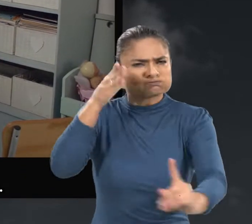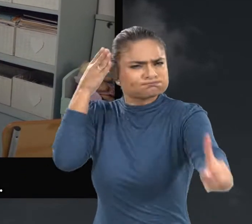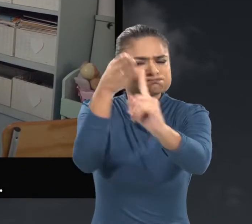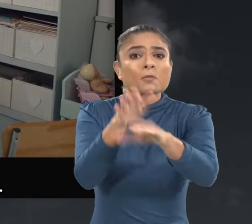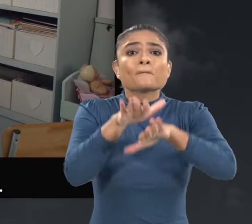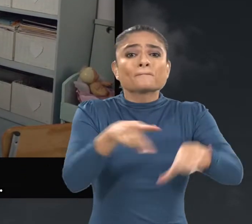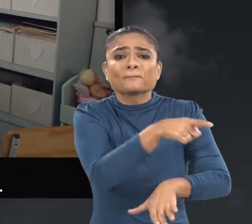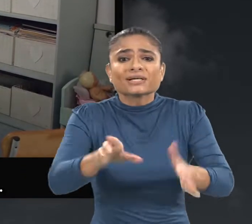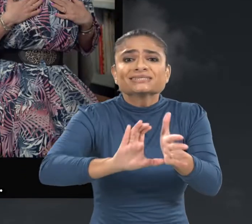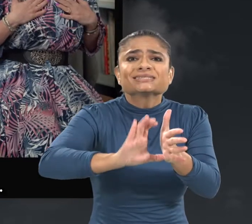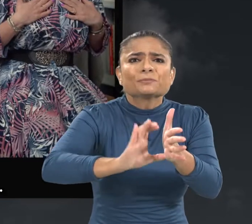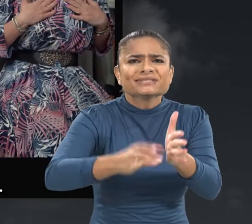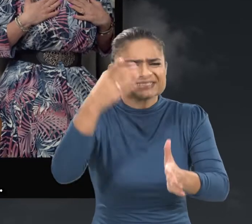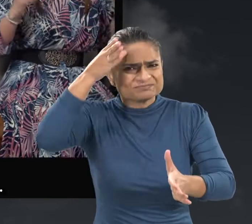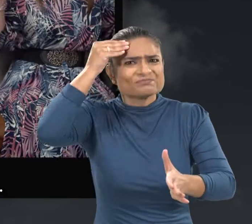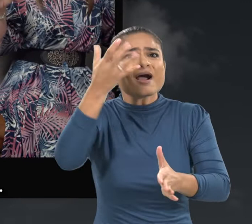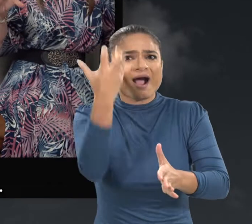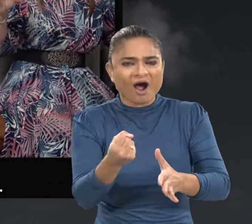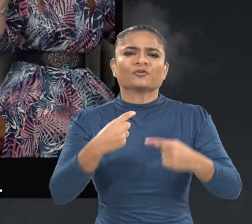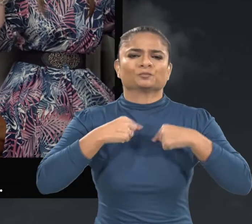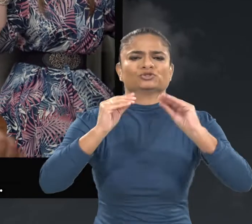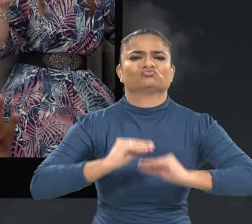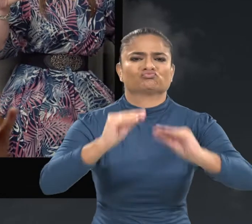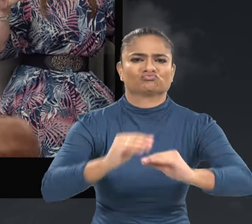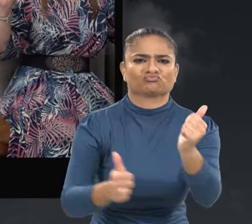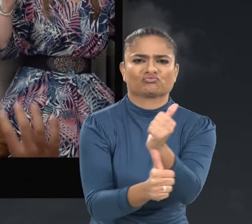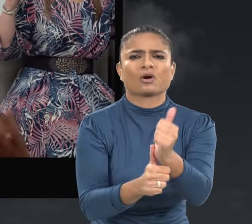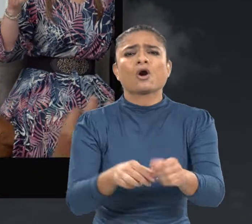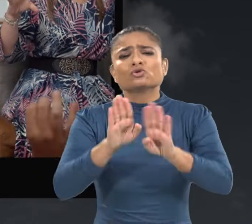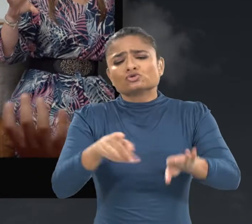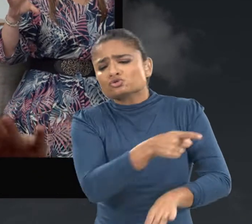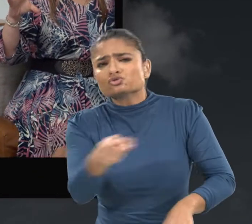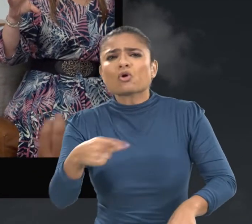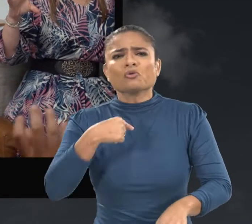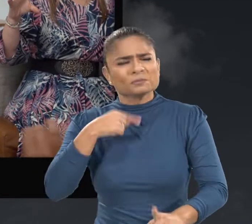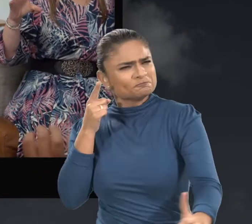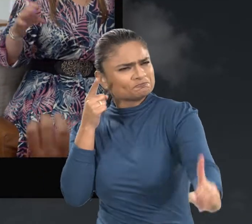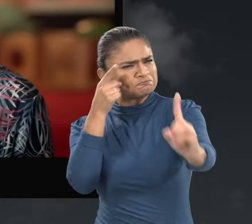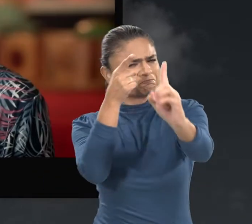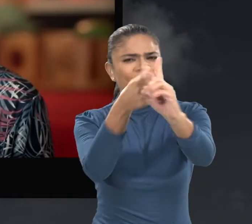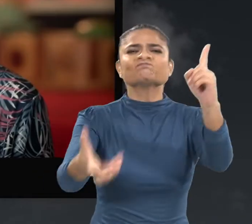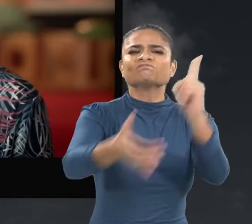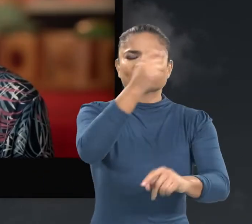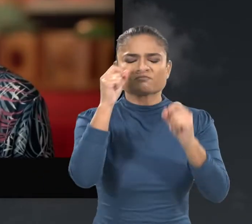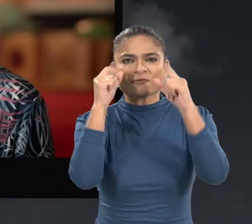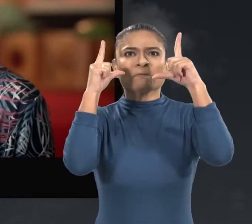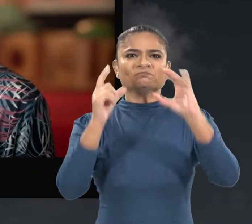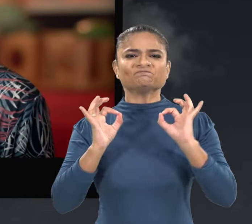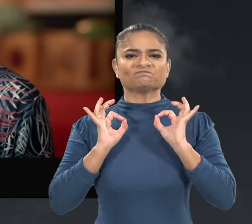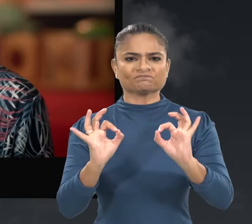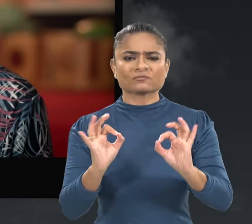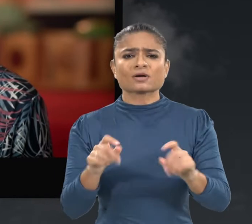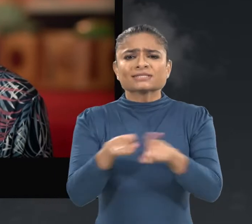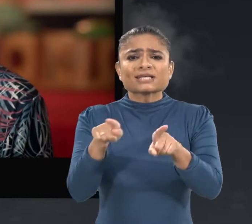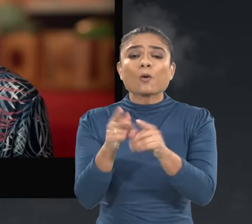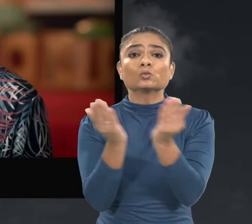ook 'n skool vir verstandelike gestremde kinders. En wat vir my lekker is, ek staan in die oggende op vir iets